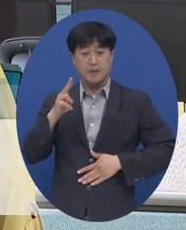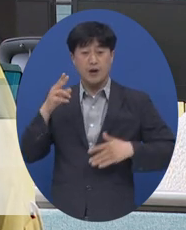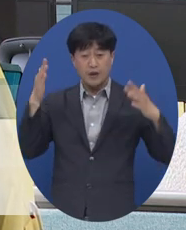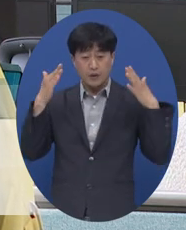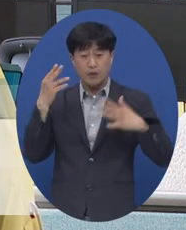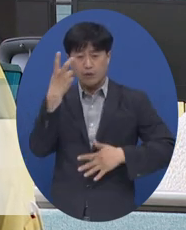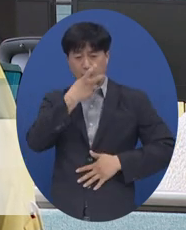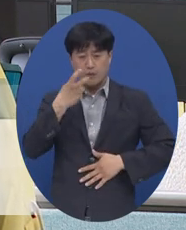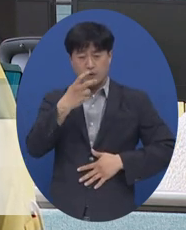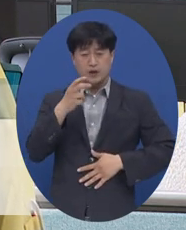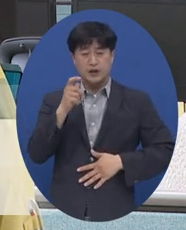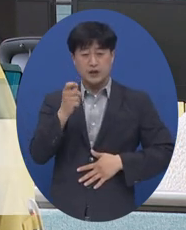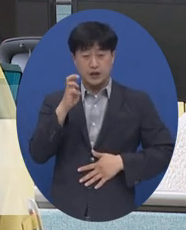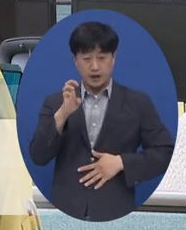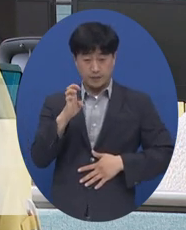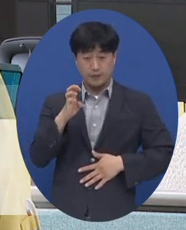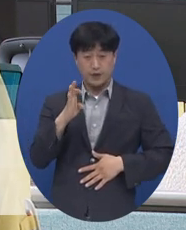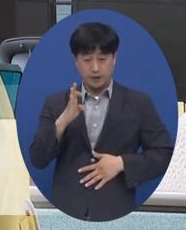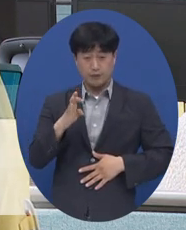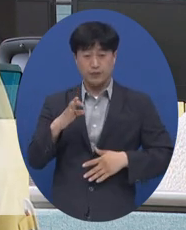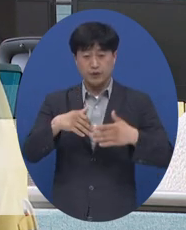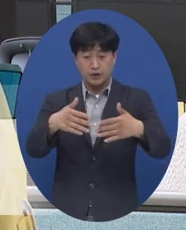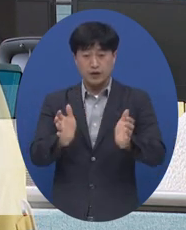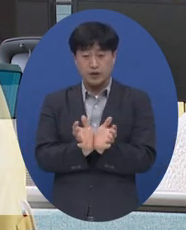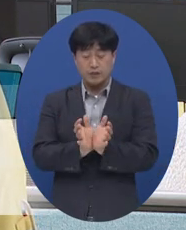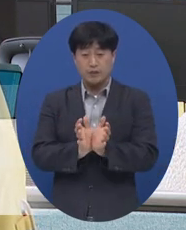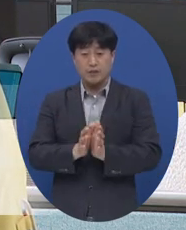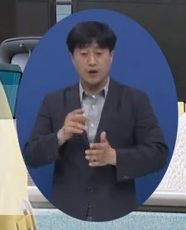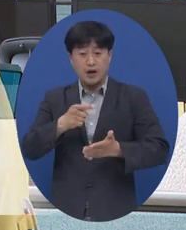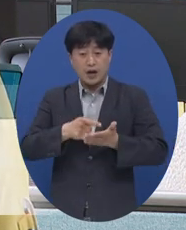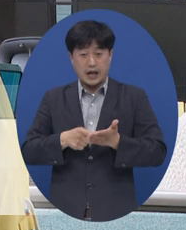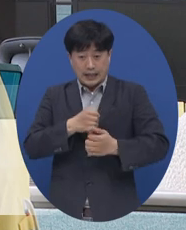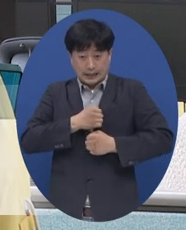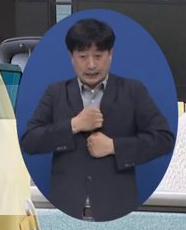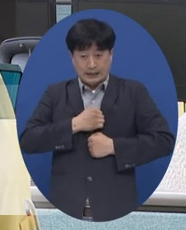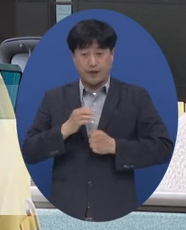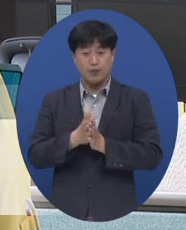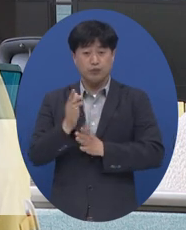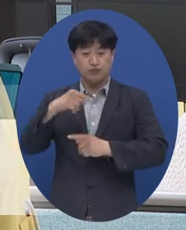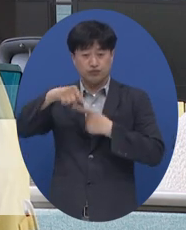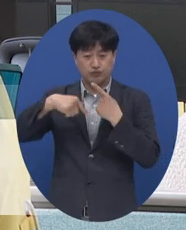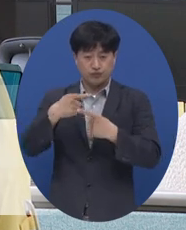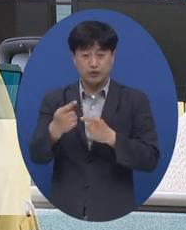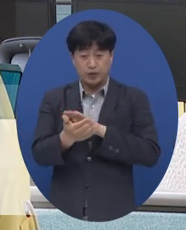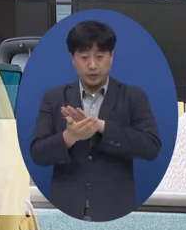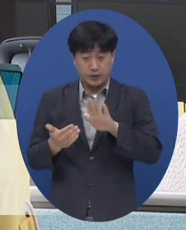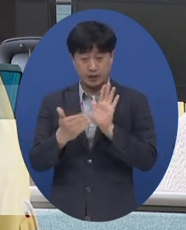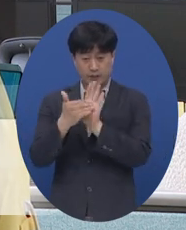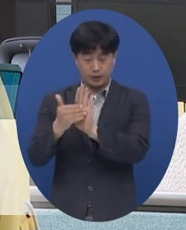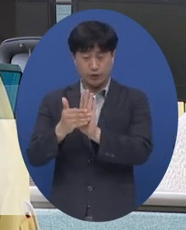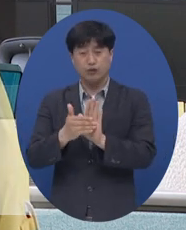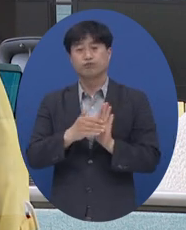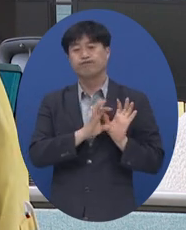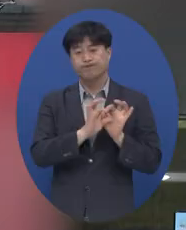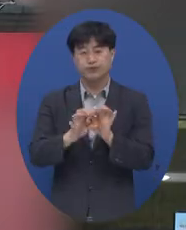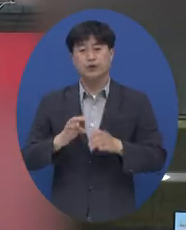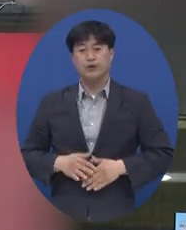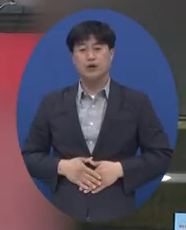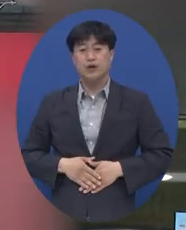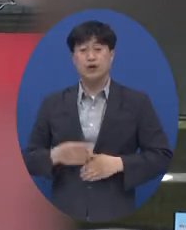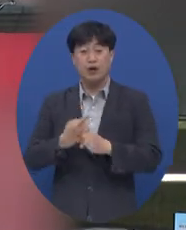관리 TF팀과 재난안전대책본부를 운영하여 폭염 재난에 선제적 대응 체계를